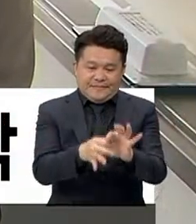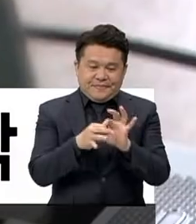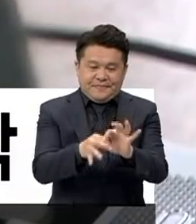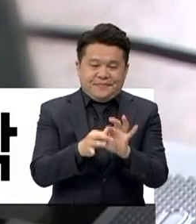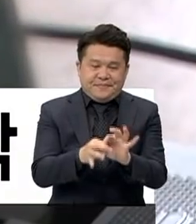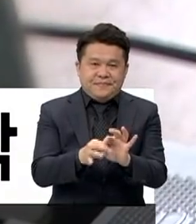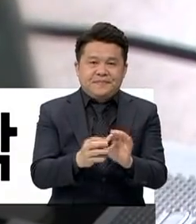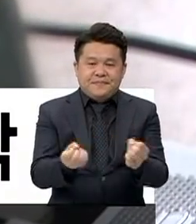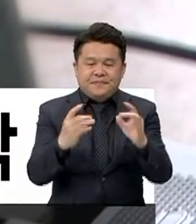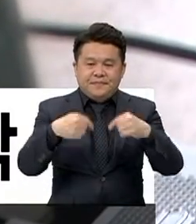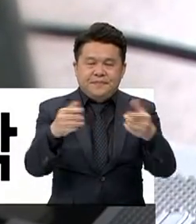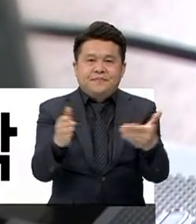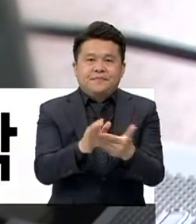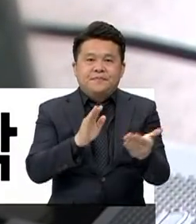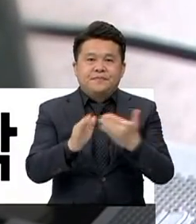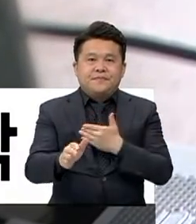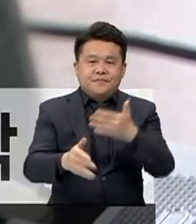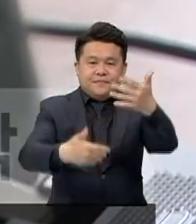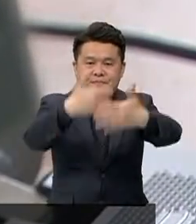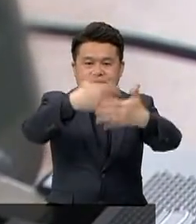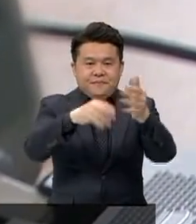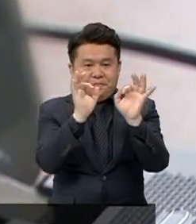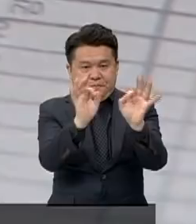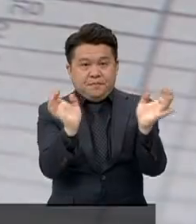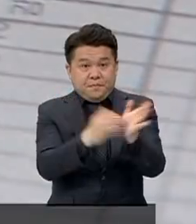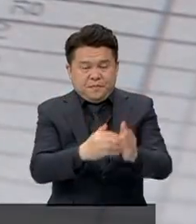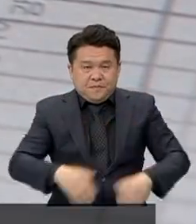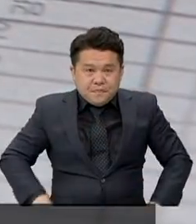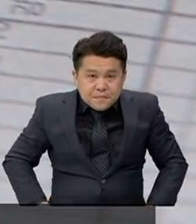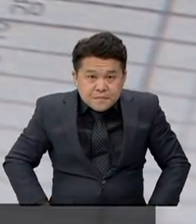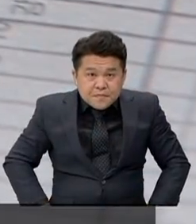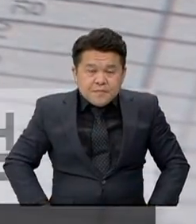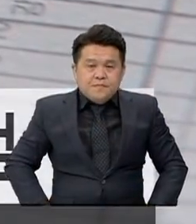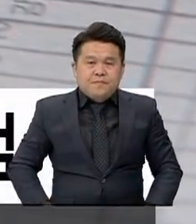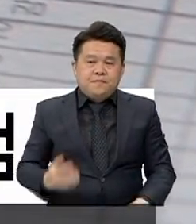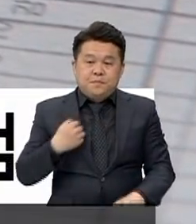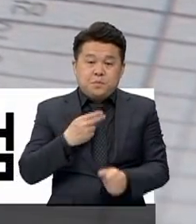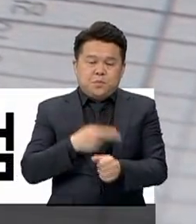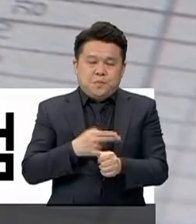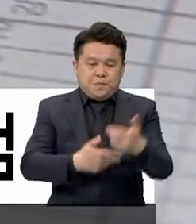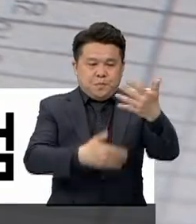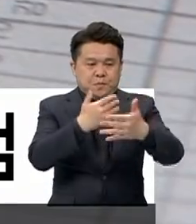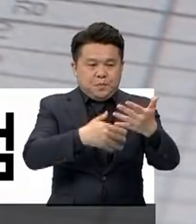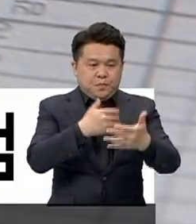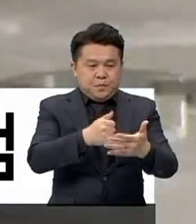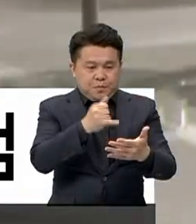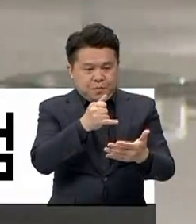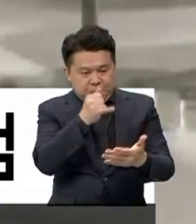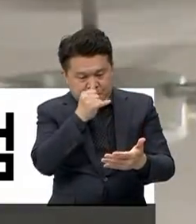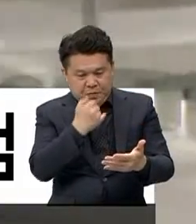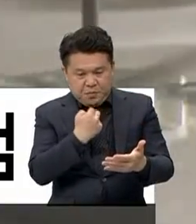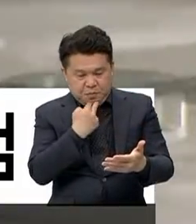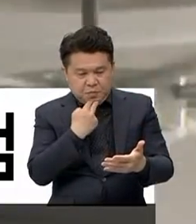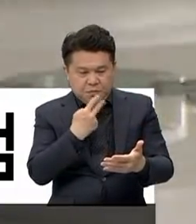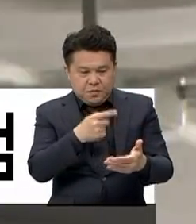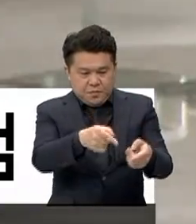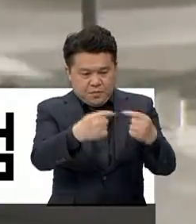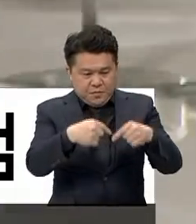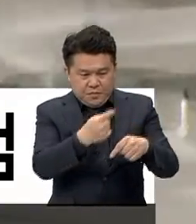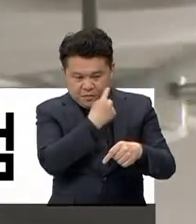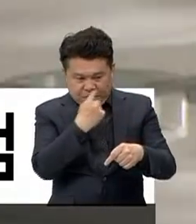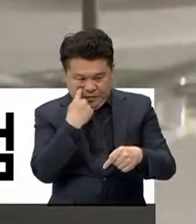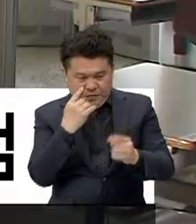개학식에 참석한 뒤 학습 영상을 시청했습니다. 담임 선생님들은 학습 영상을 봤는지와 출석 확인을